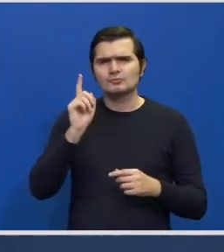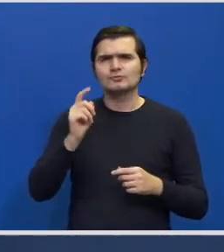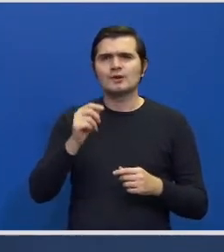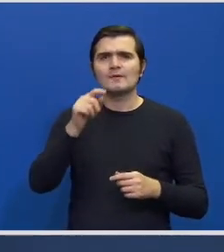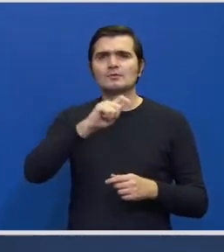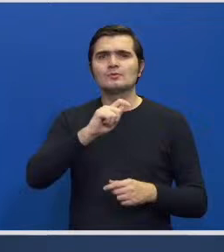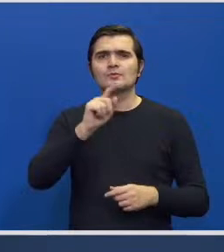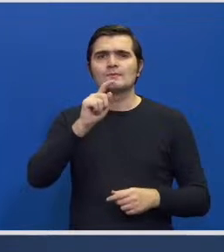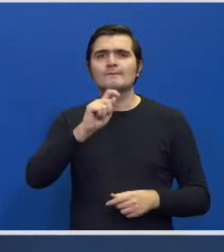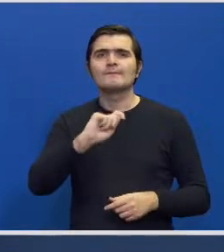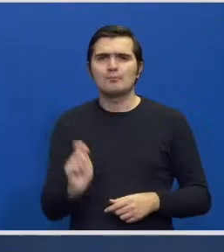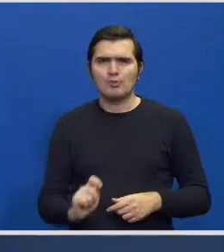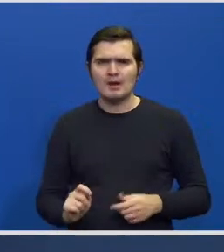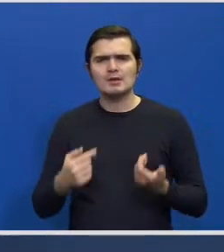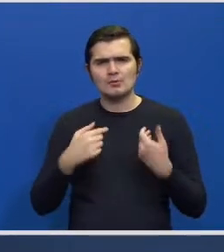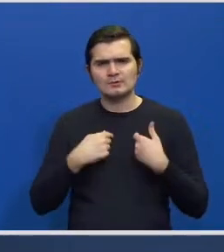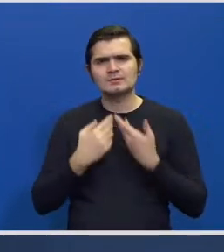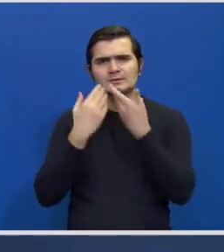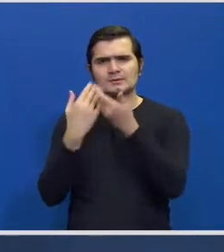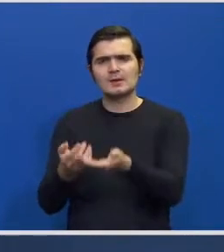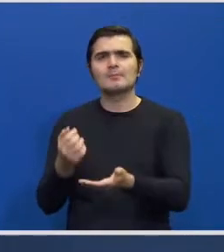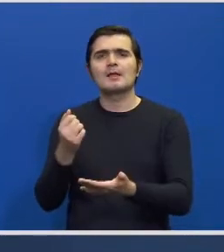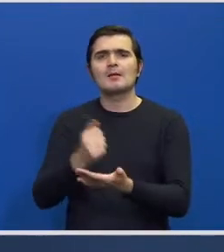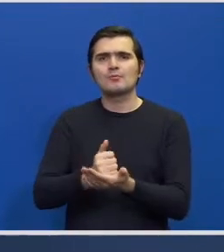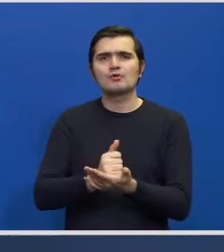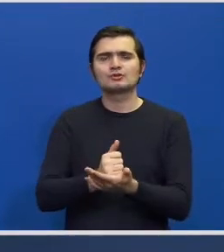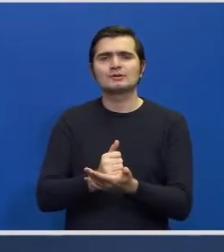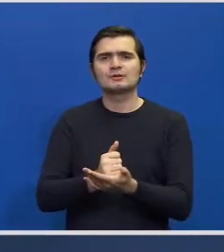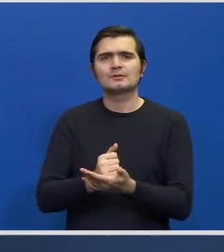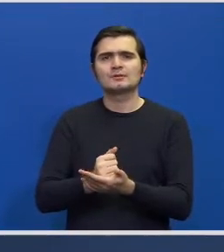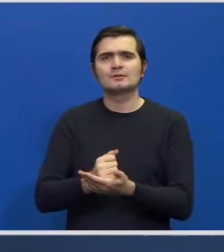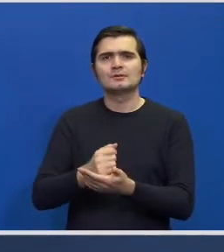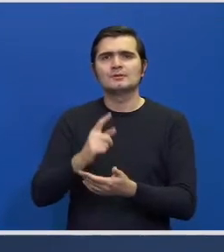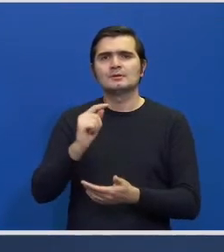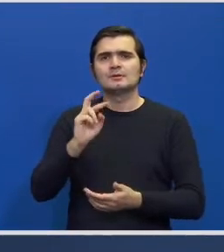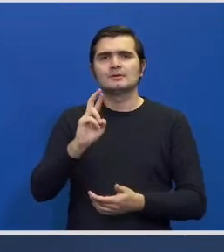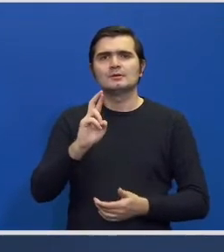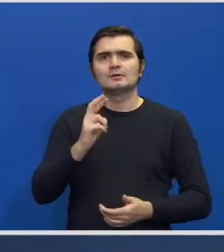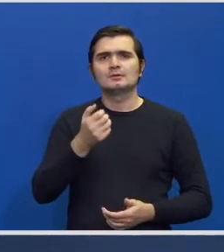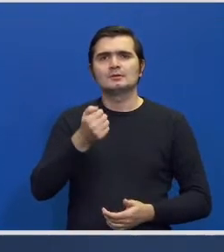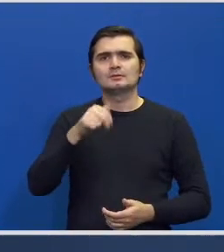și în același timp virăm la Poșta Română tranșa